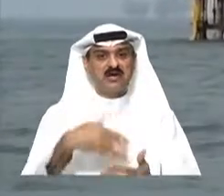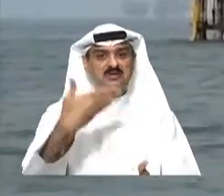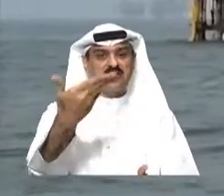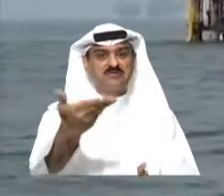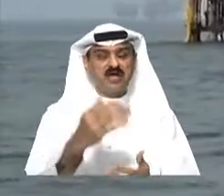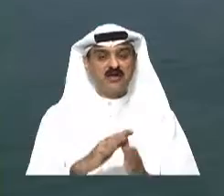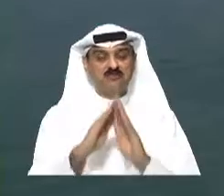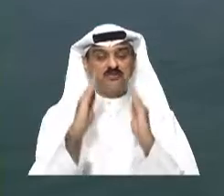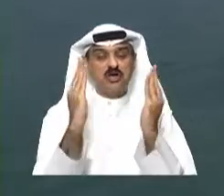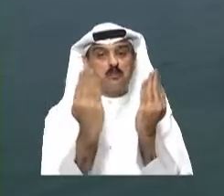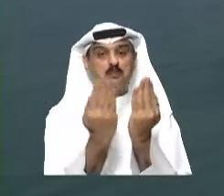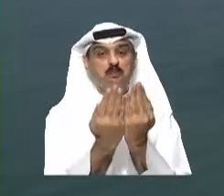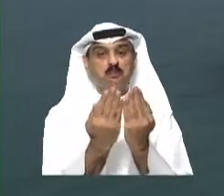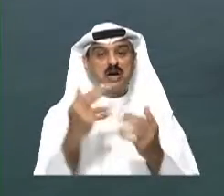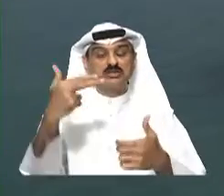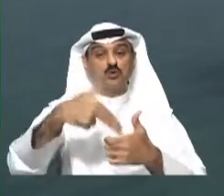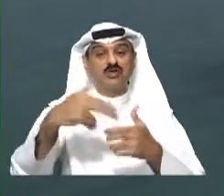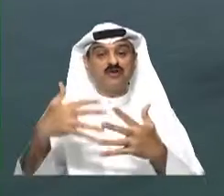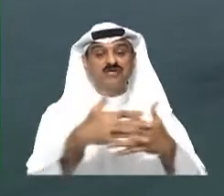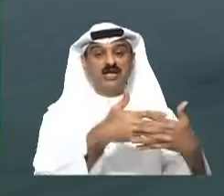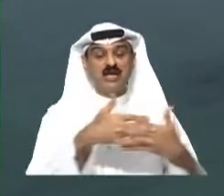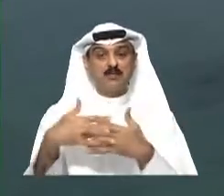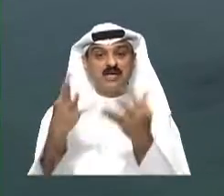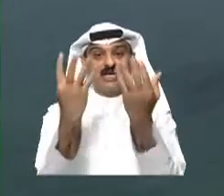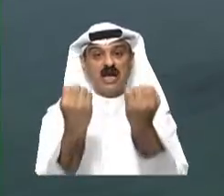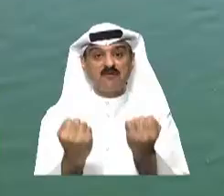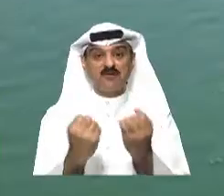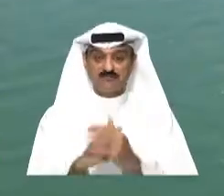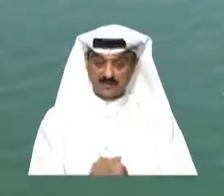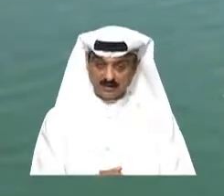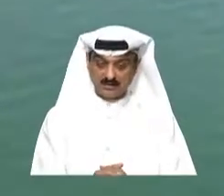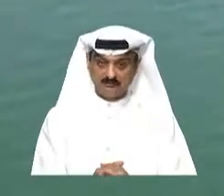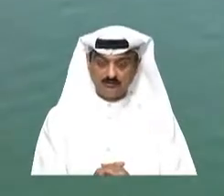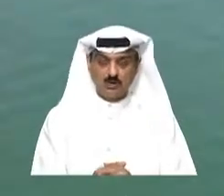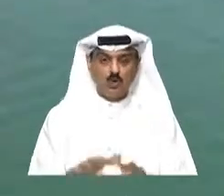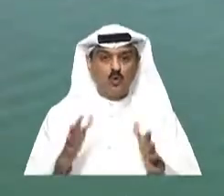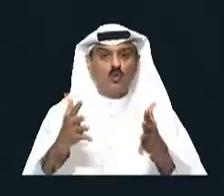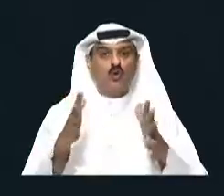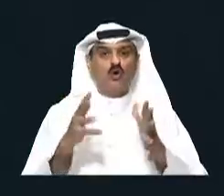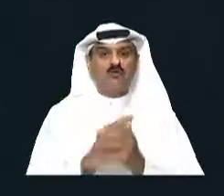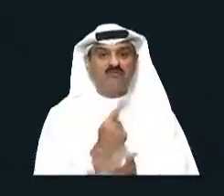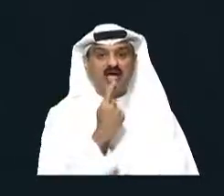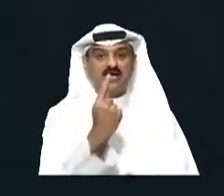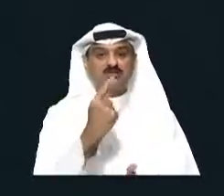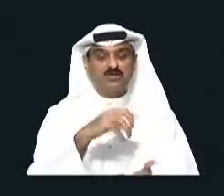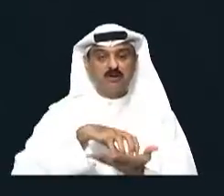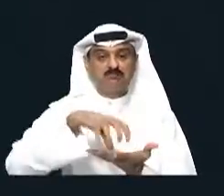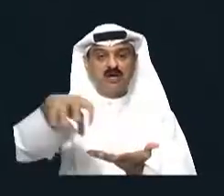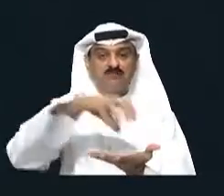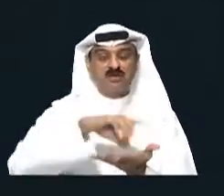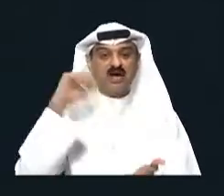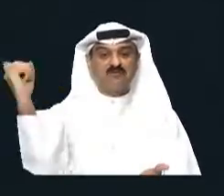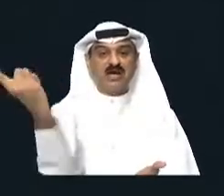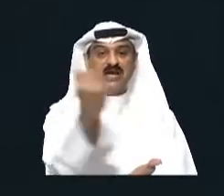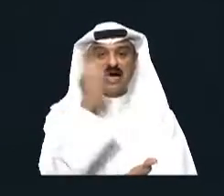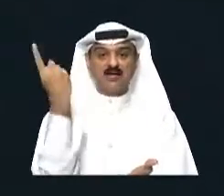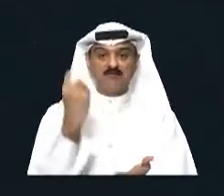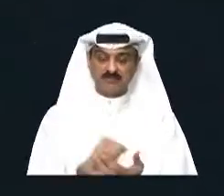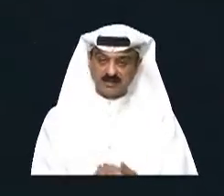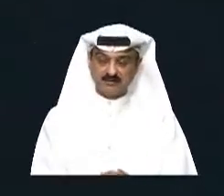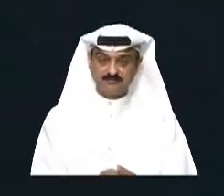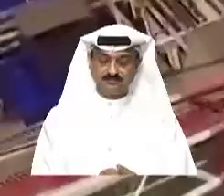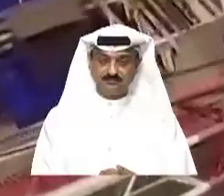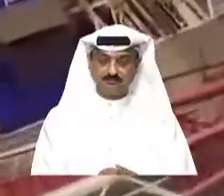مخزونات النفط الخام الامريكي بالاضافه الى استمرار المخاوف بشان الطلب على الامدادات عالميا هذا